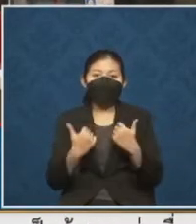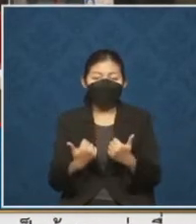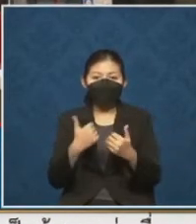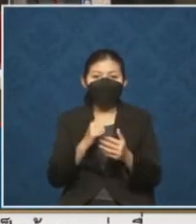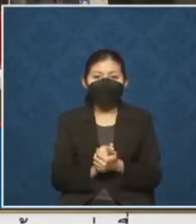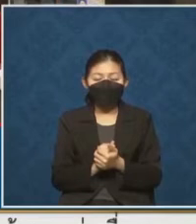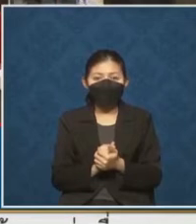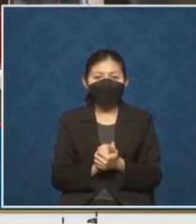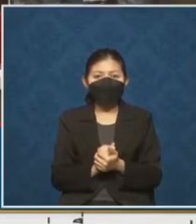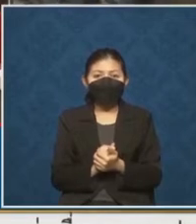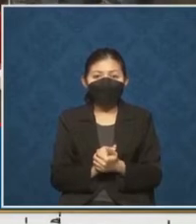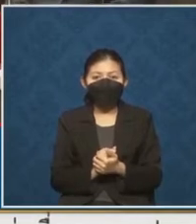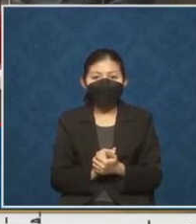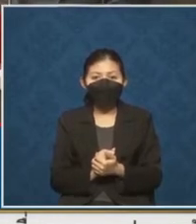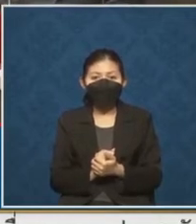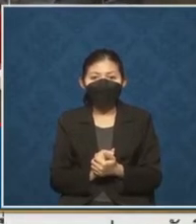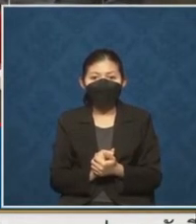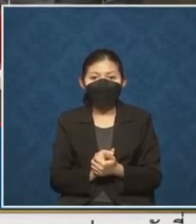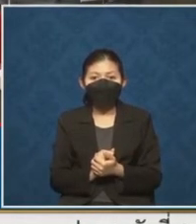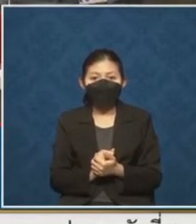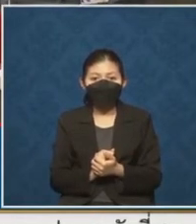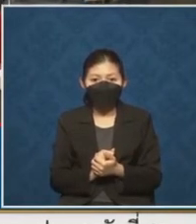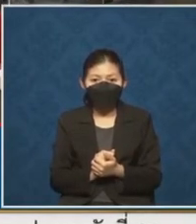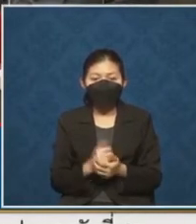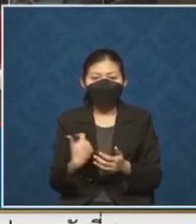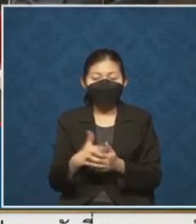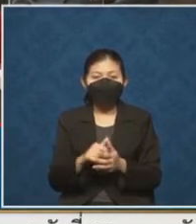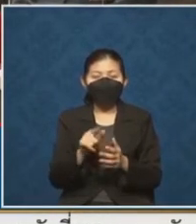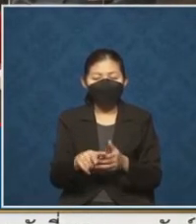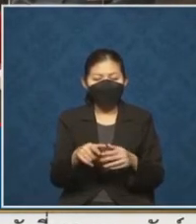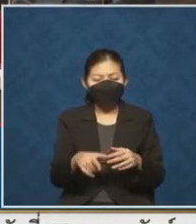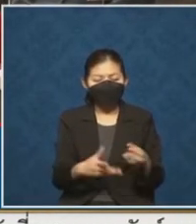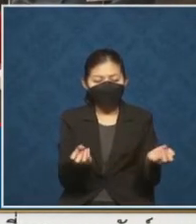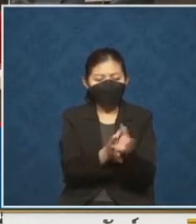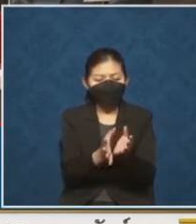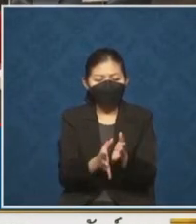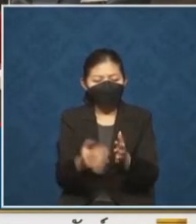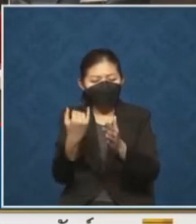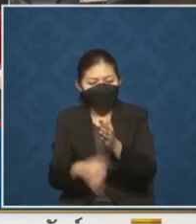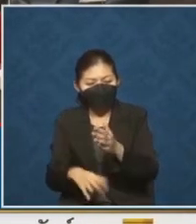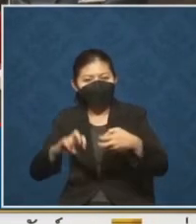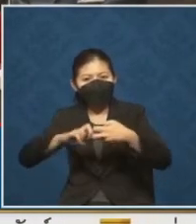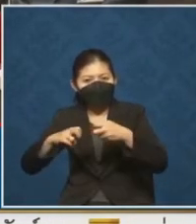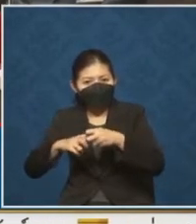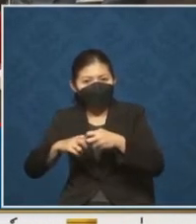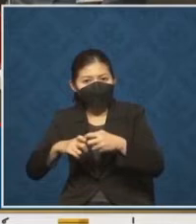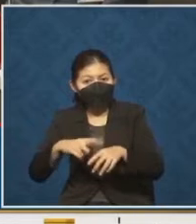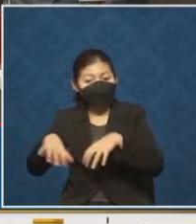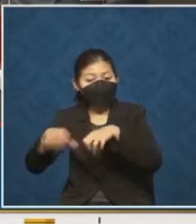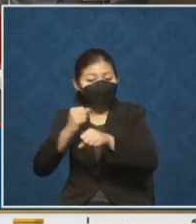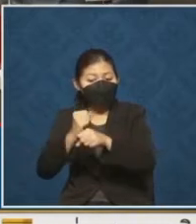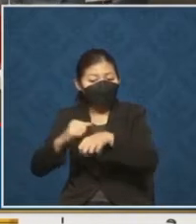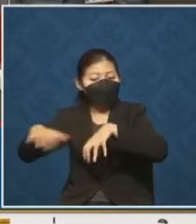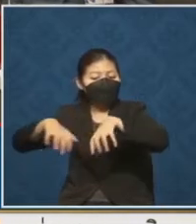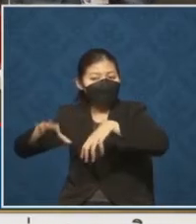ลำภี Skinที่เป็นปัญหาข้างๆอยู่อ่ะและวิจิตรการเมืองที่เป็นประเด็นใหญ่ที่ผม